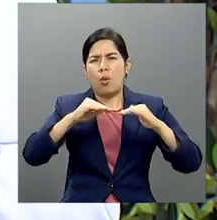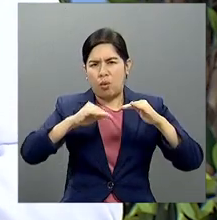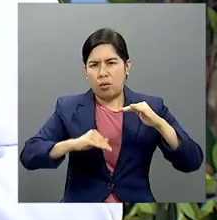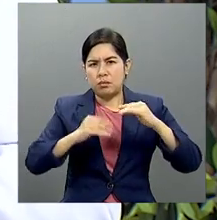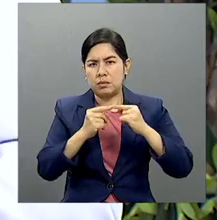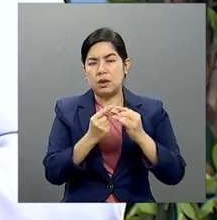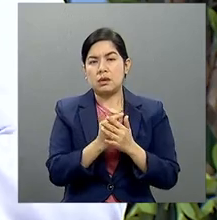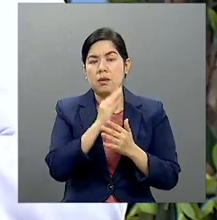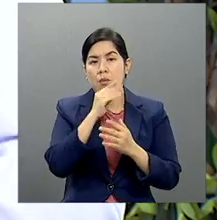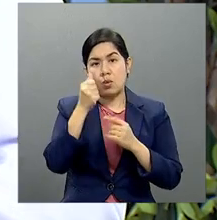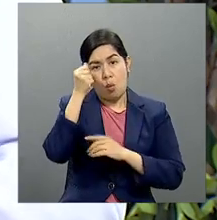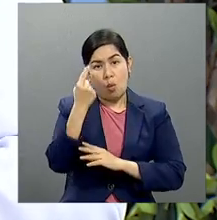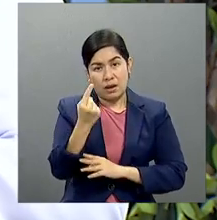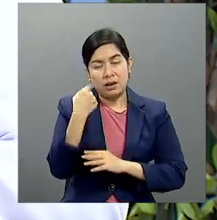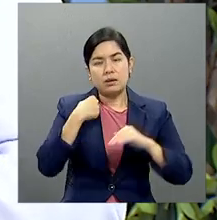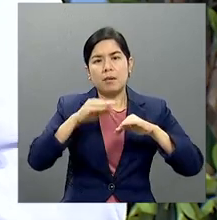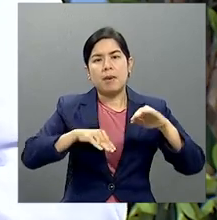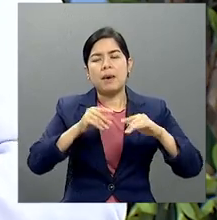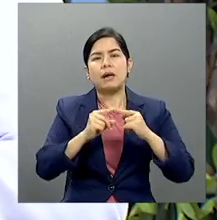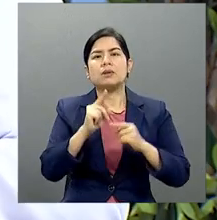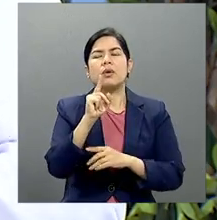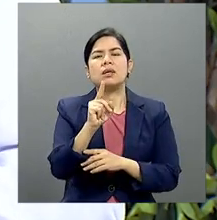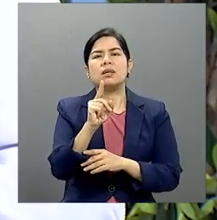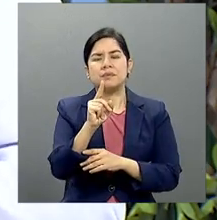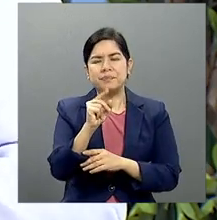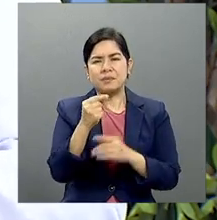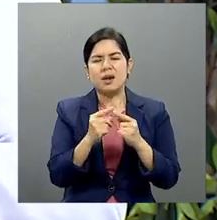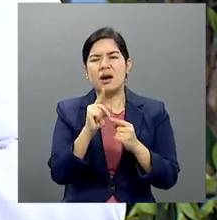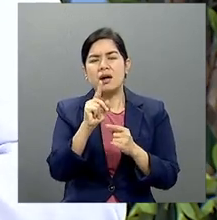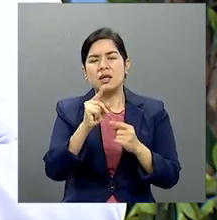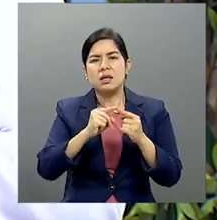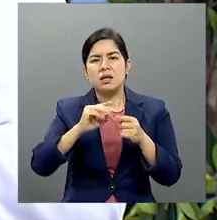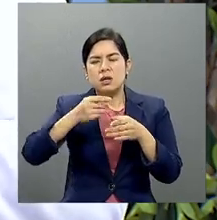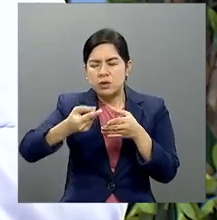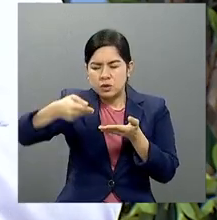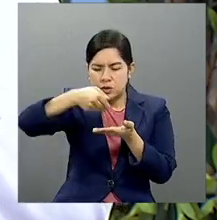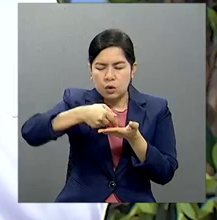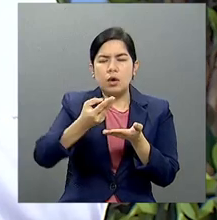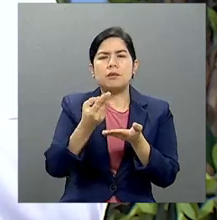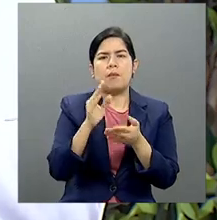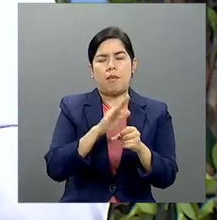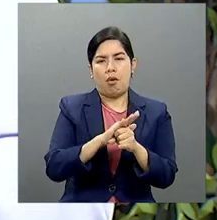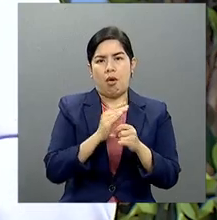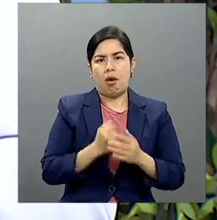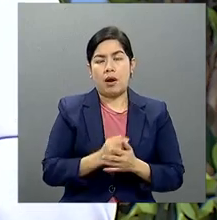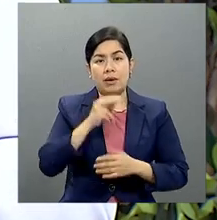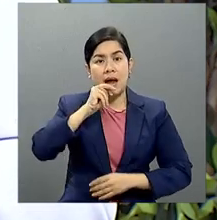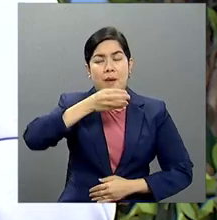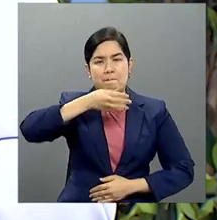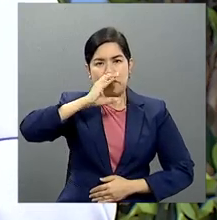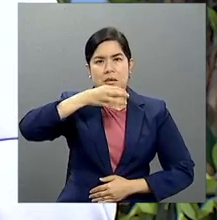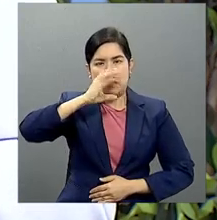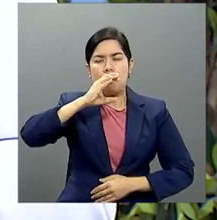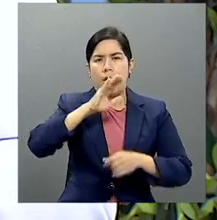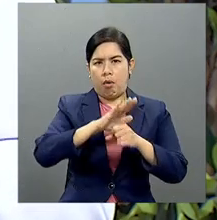าต่อวันนะครับนอกเหนือจากนี้คือการดื่มน้ำให้เพียงพอนะครับคำแนะนำของคนทั่วๆไปเนี่ยคือแนะน